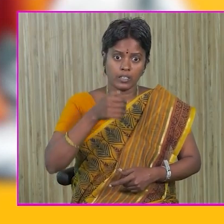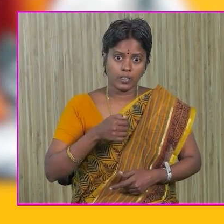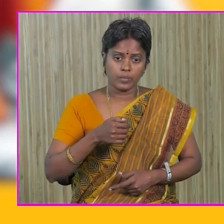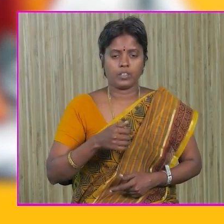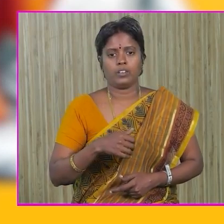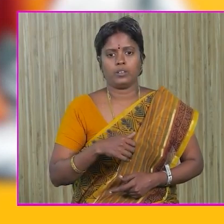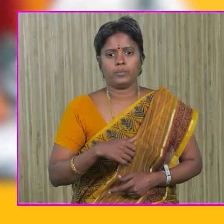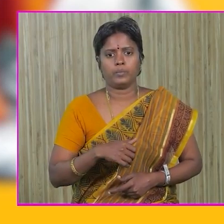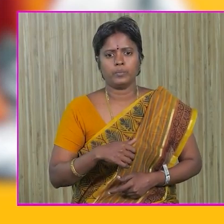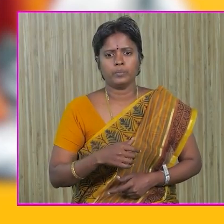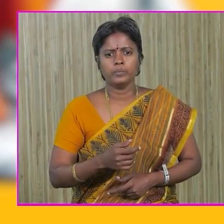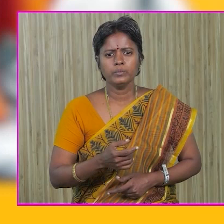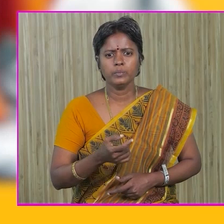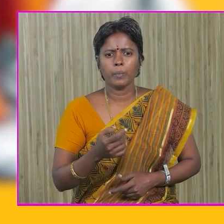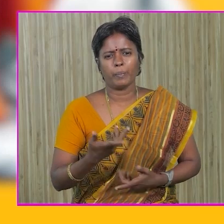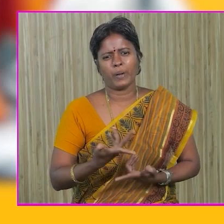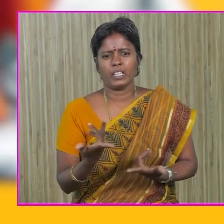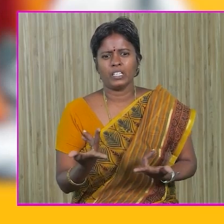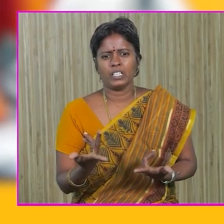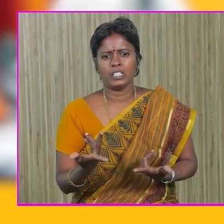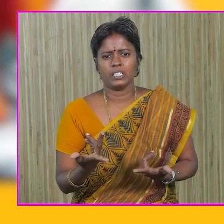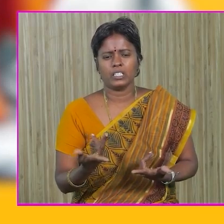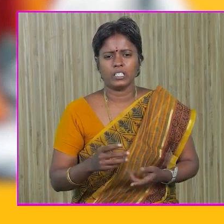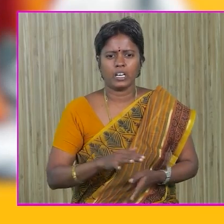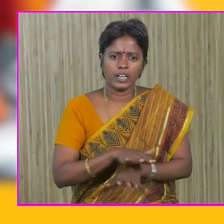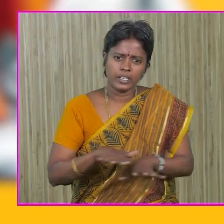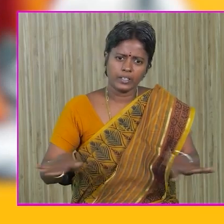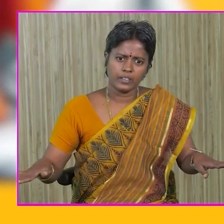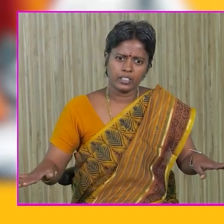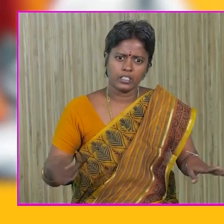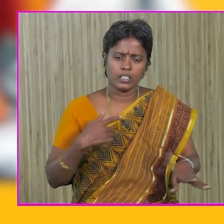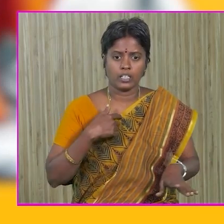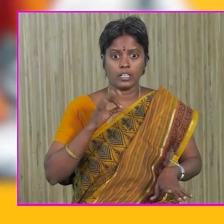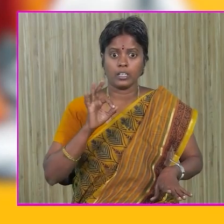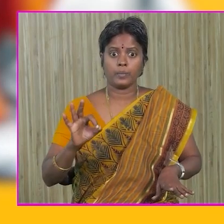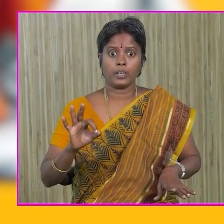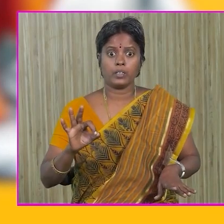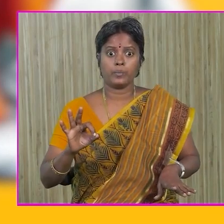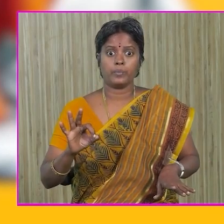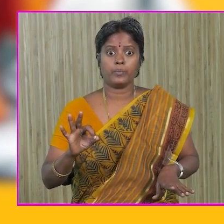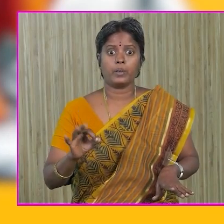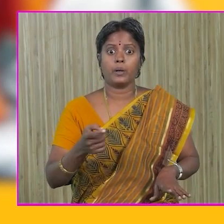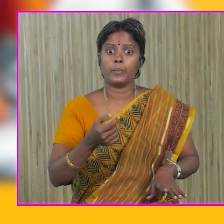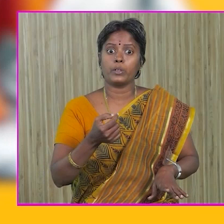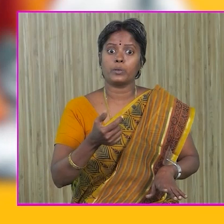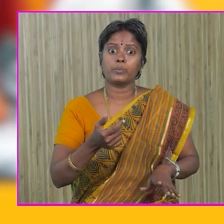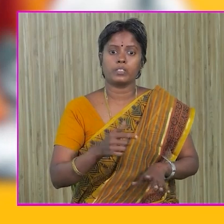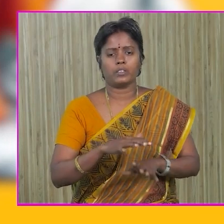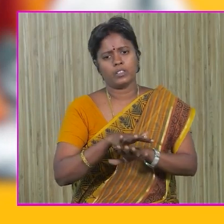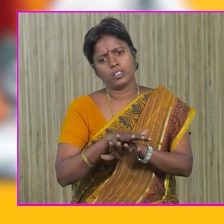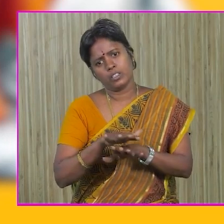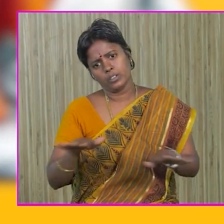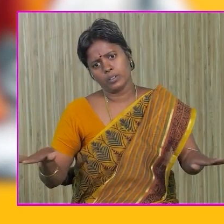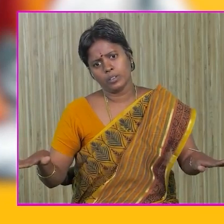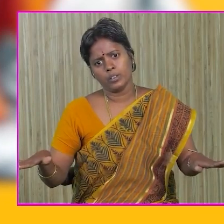காலம். பயனின்றி அழிவது நட்பு அன்பு இல்லாதவன் பெற்ற பெரும் செல்வம் பயனின்றி